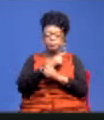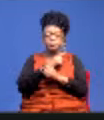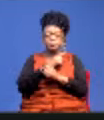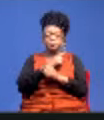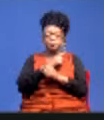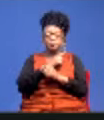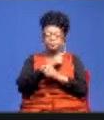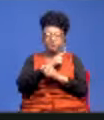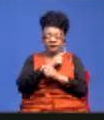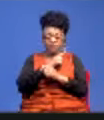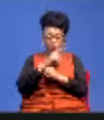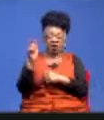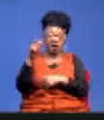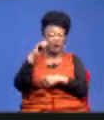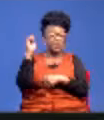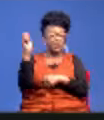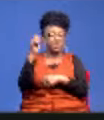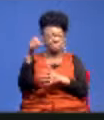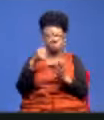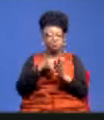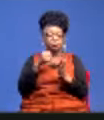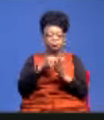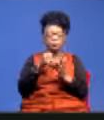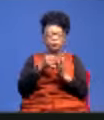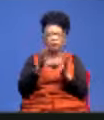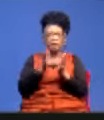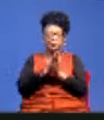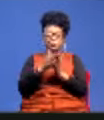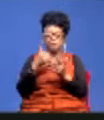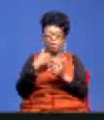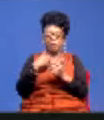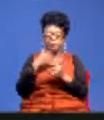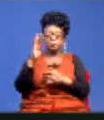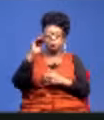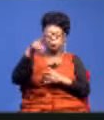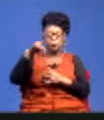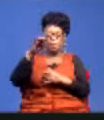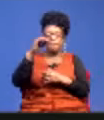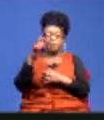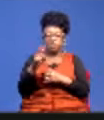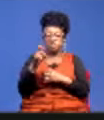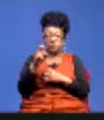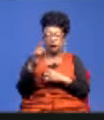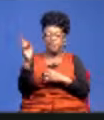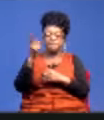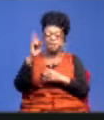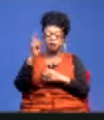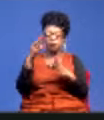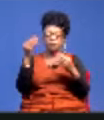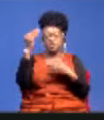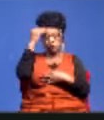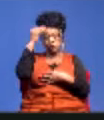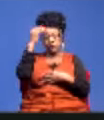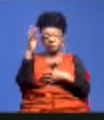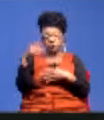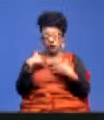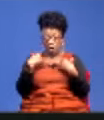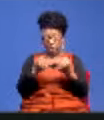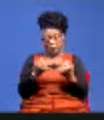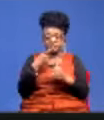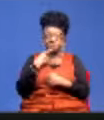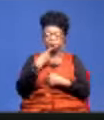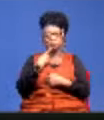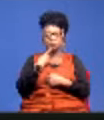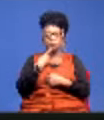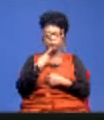Na mtazamaji, Kenya imefika kwenye maambukizi ya jamii ya ugonjwa wa mpox, na wizara ya afya imesema huku wahudumu wa afya katika kaunti ya